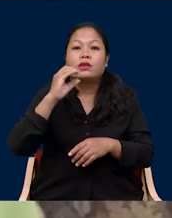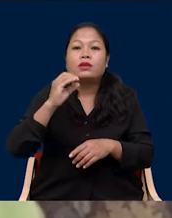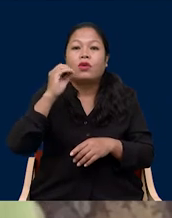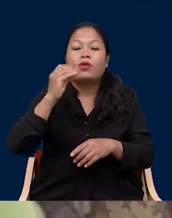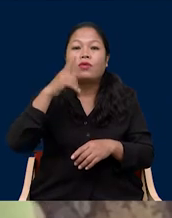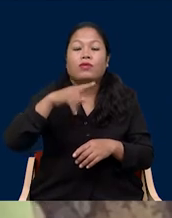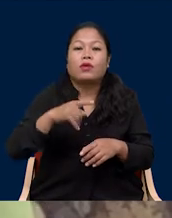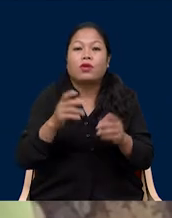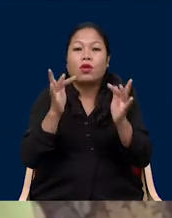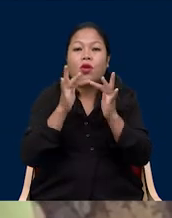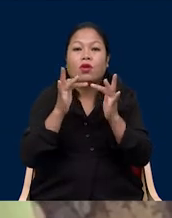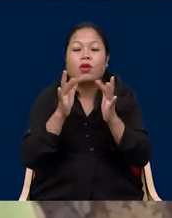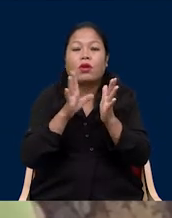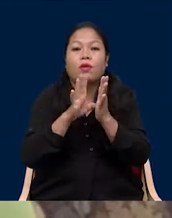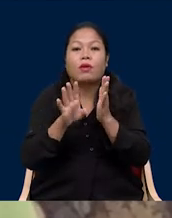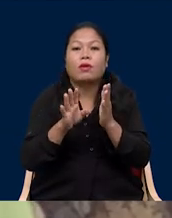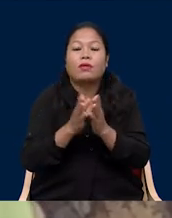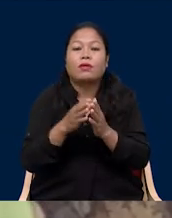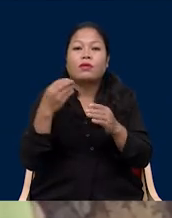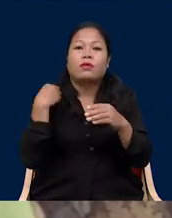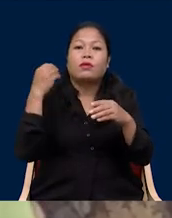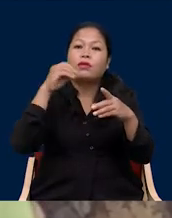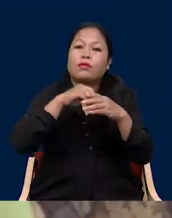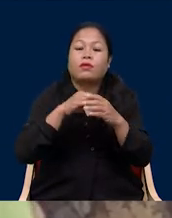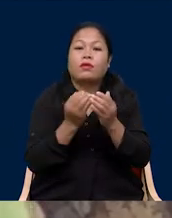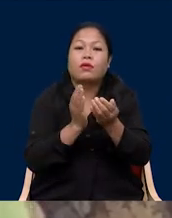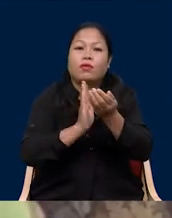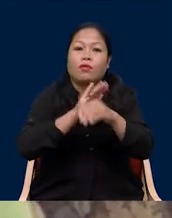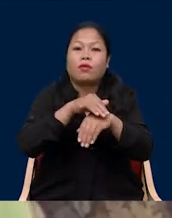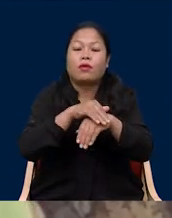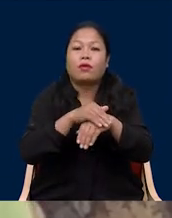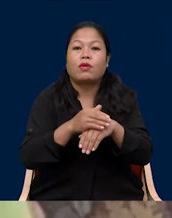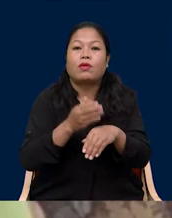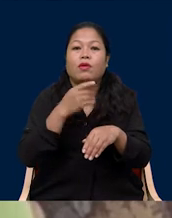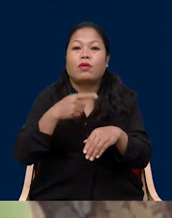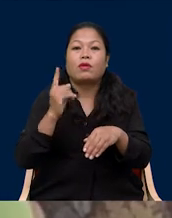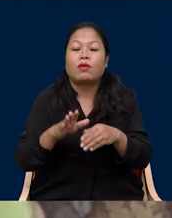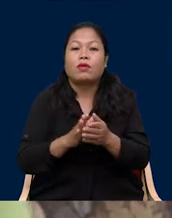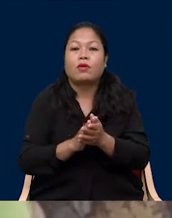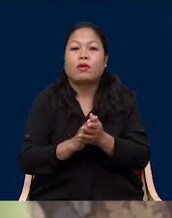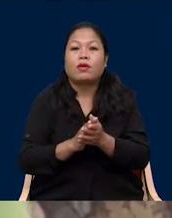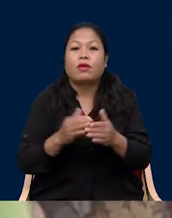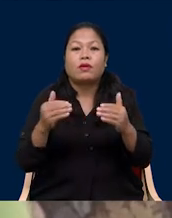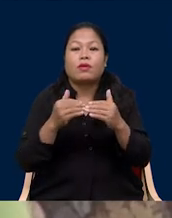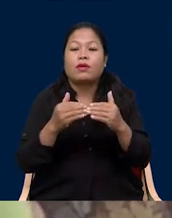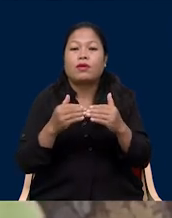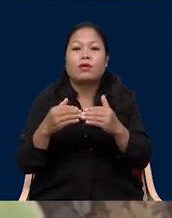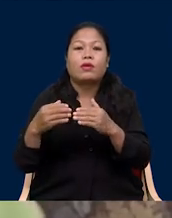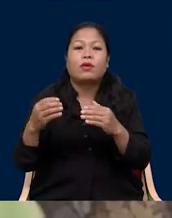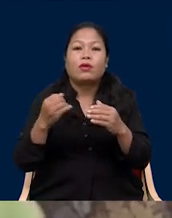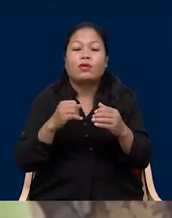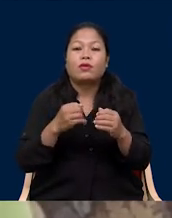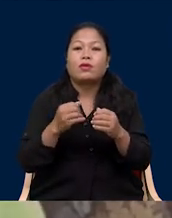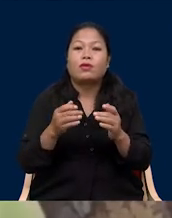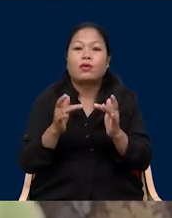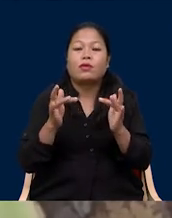चाहिँ हाइब्रिड मोडलमा अनलाइन सेसनहरूबाट पनि संलग्नता चाहिँ बढाउने, यदि यहीँ ग्लास्गोमै आएर भेट हुन